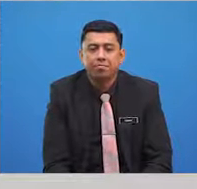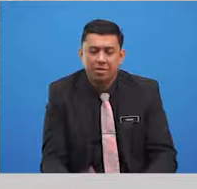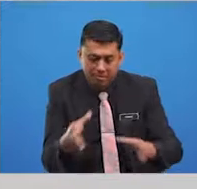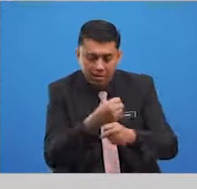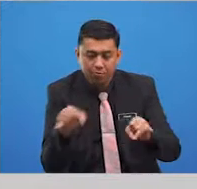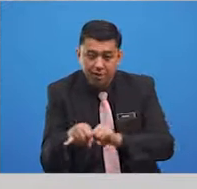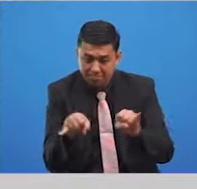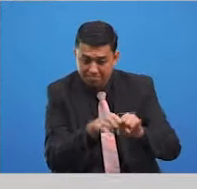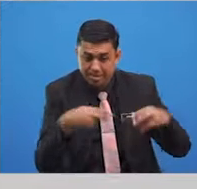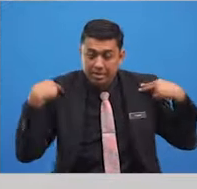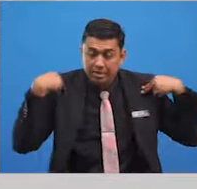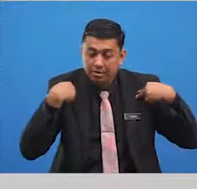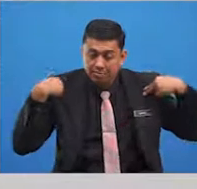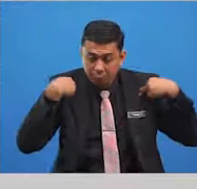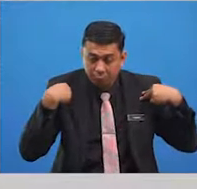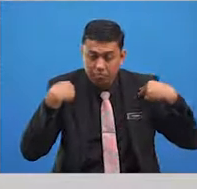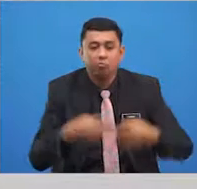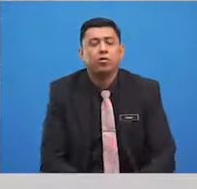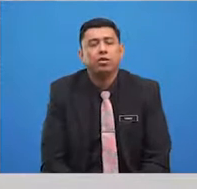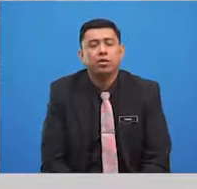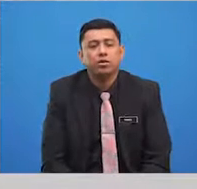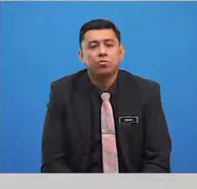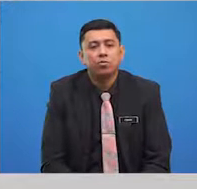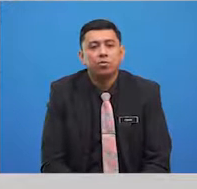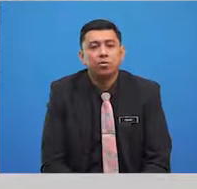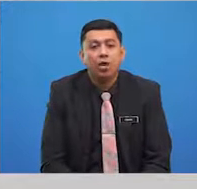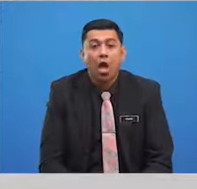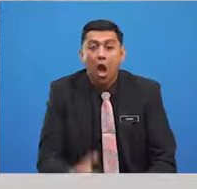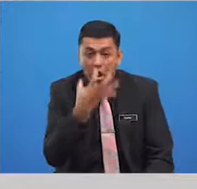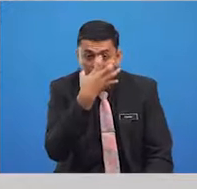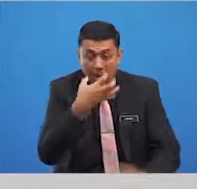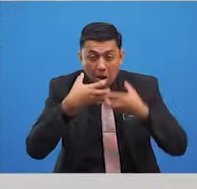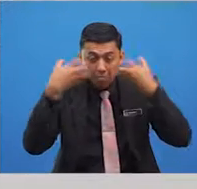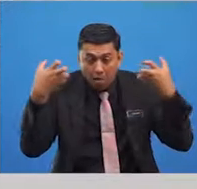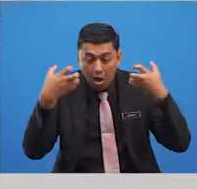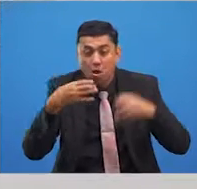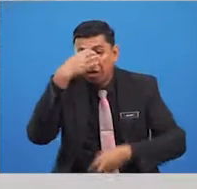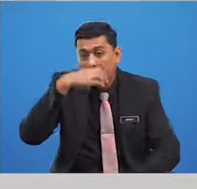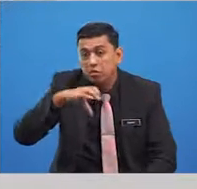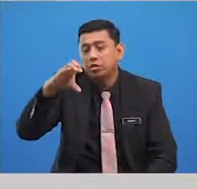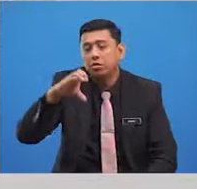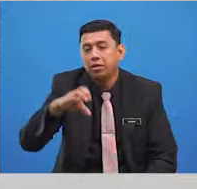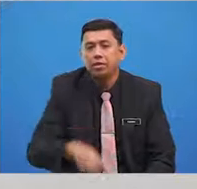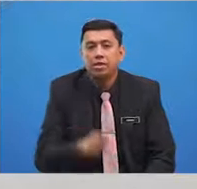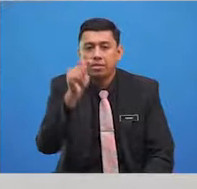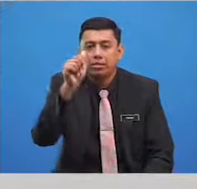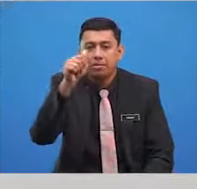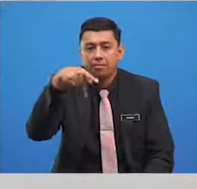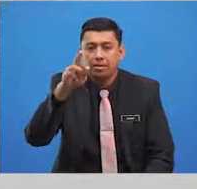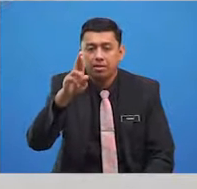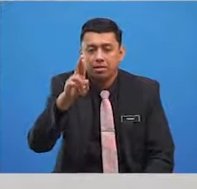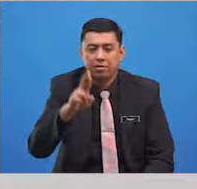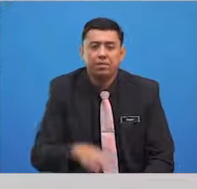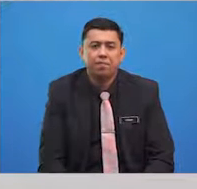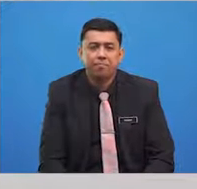Terdapat juga haiwan di kawasan hutan hujan tropika iaitu harimau, gajah, tape,